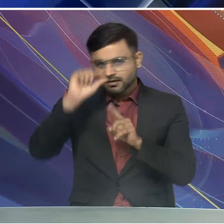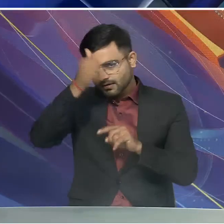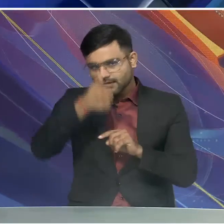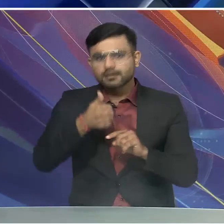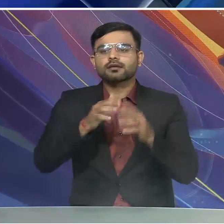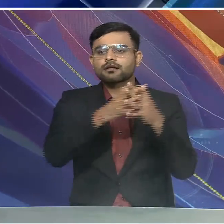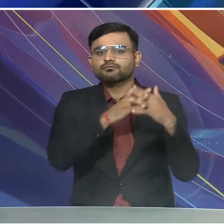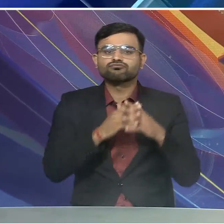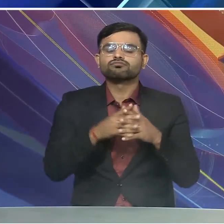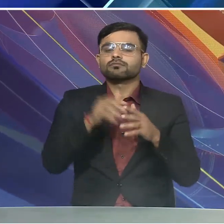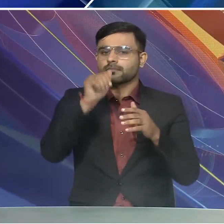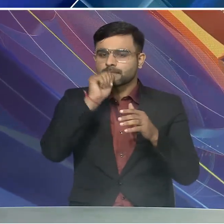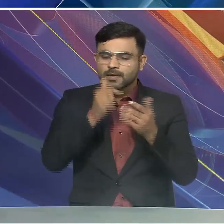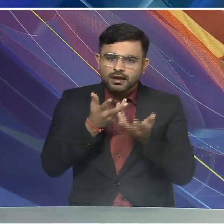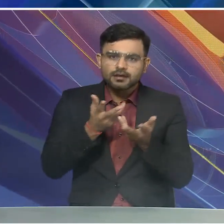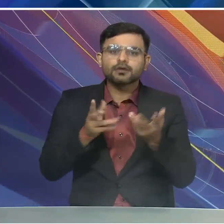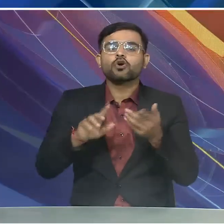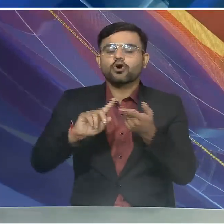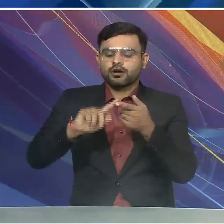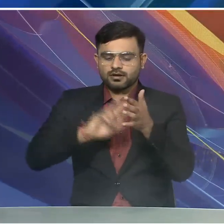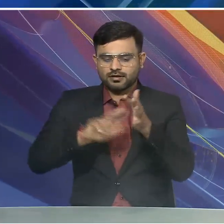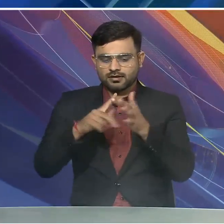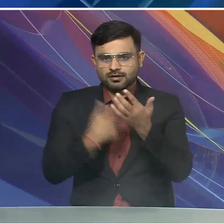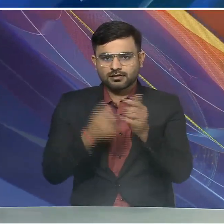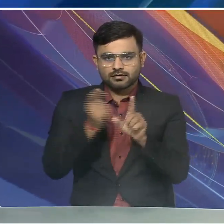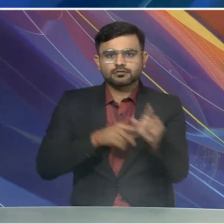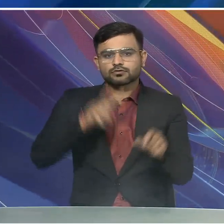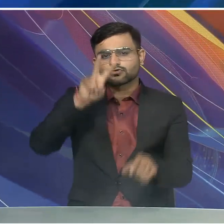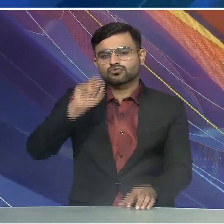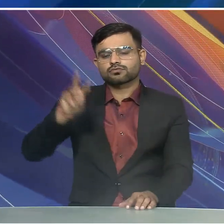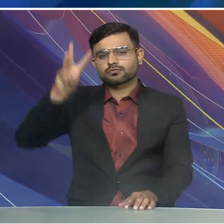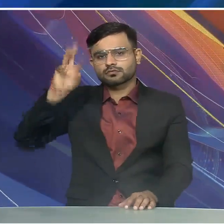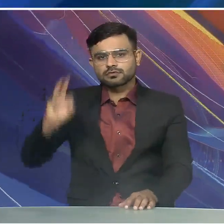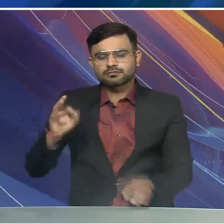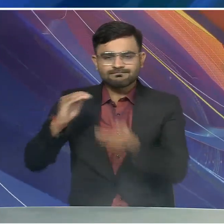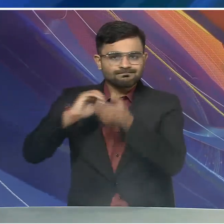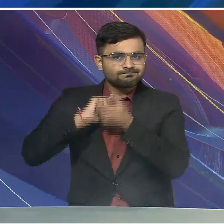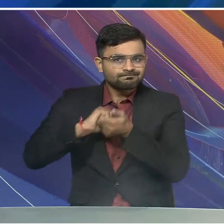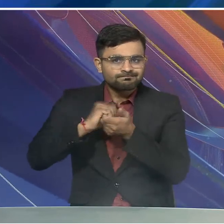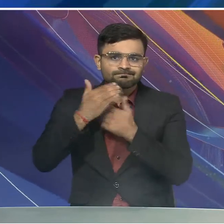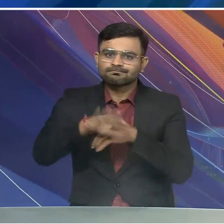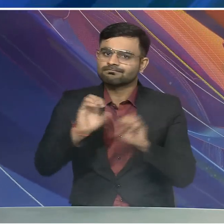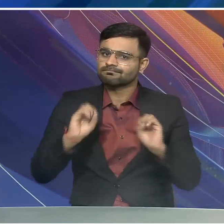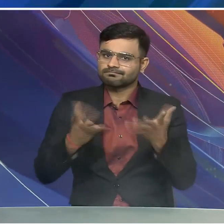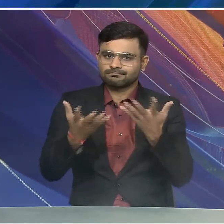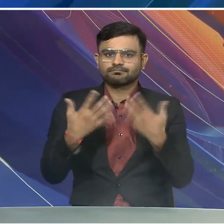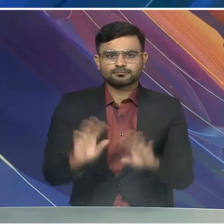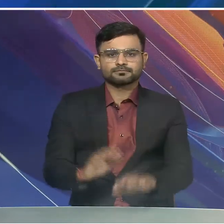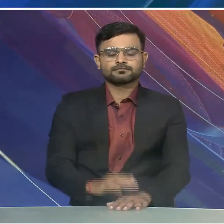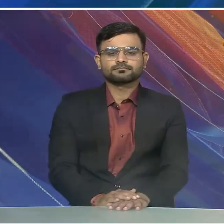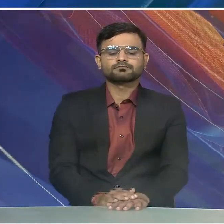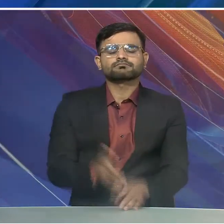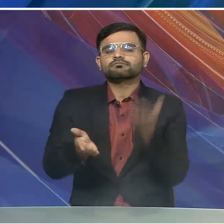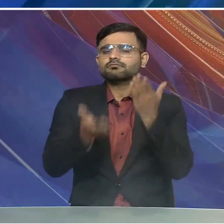और स्वच्छ ऊर्जा एजेंडा 2030 साझेदारी के तहत शुरू किया गया